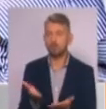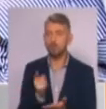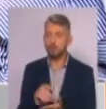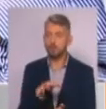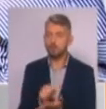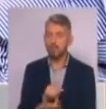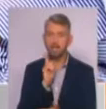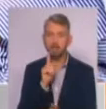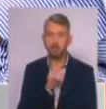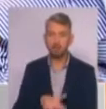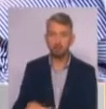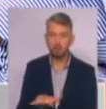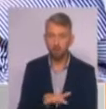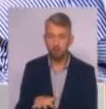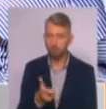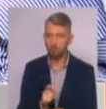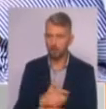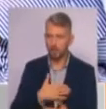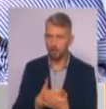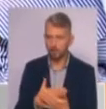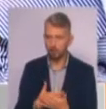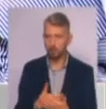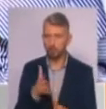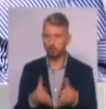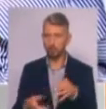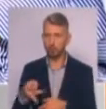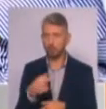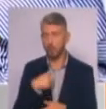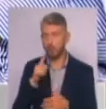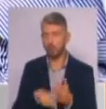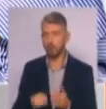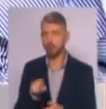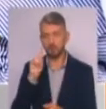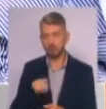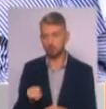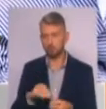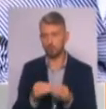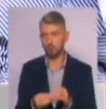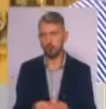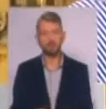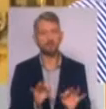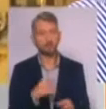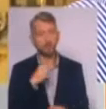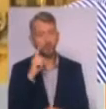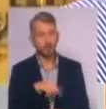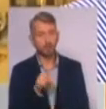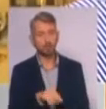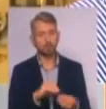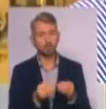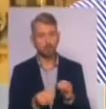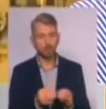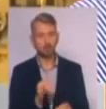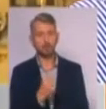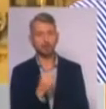опікуєтеся зеленими зонами досить так активно, звичайно, в Оболонському районі. Я переконана, що ви знаєте про цю проблему. Звичайно, я знаю про цю проблему, і одна